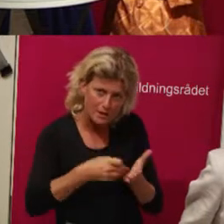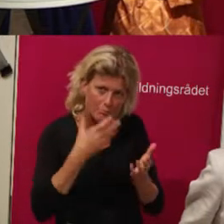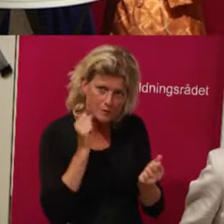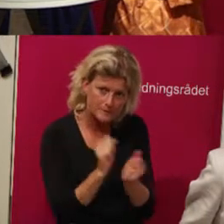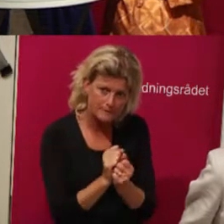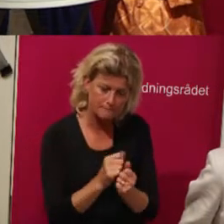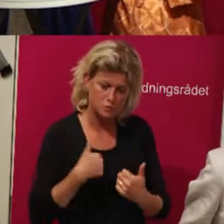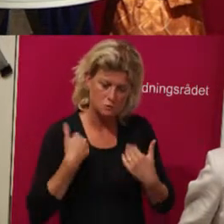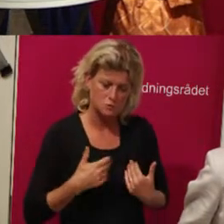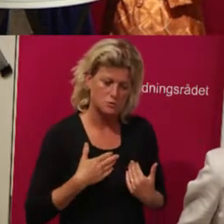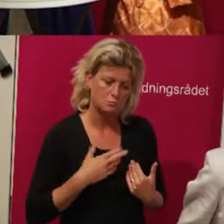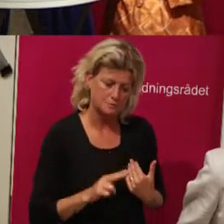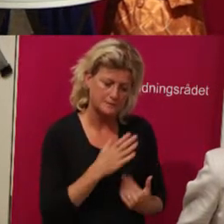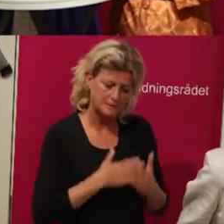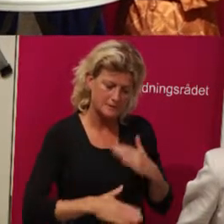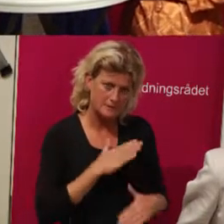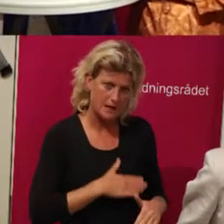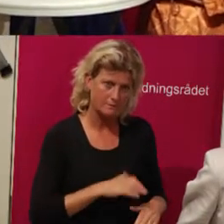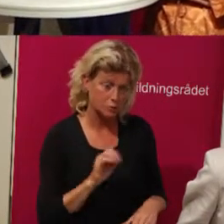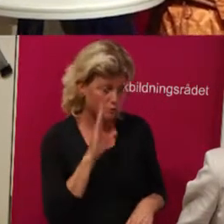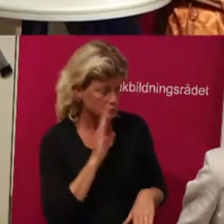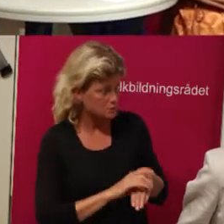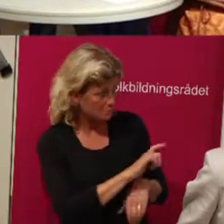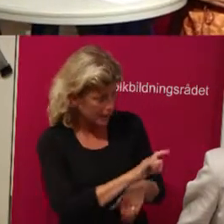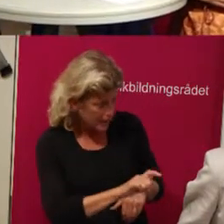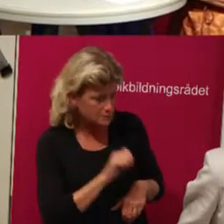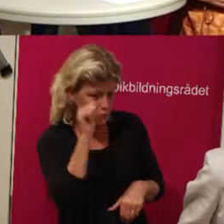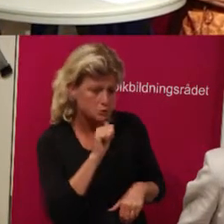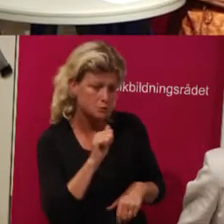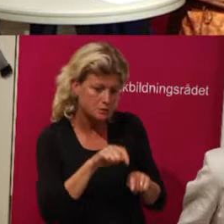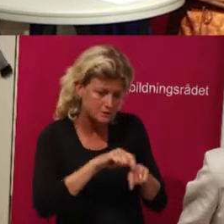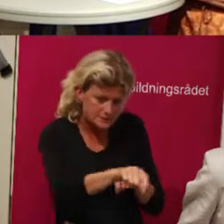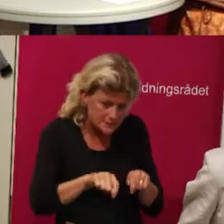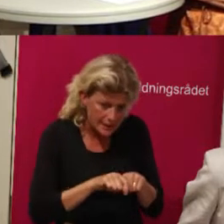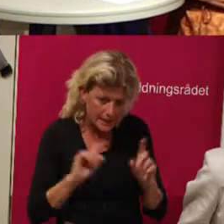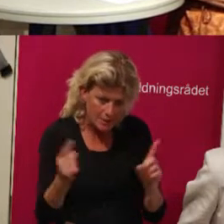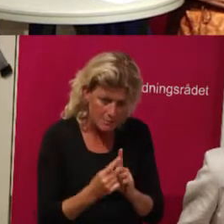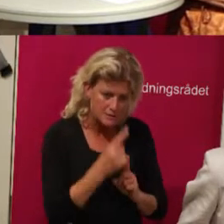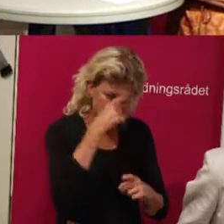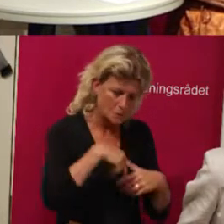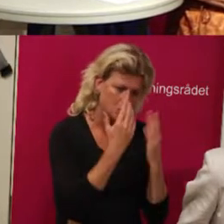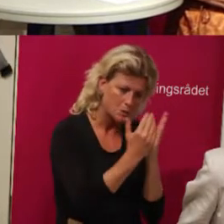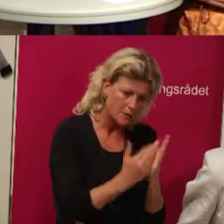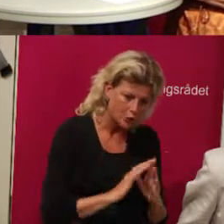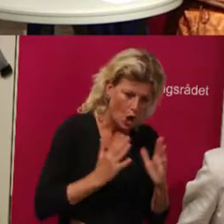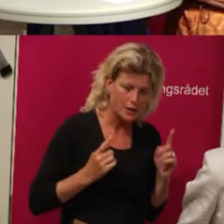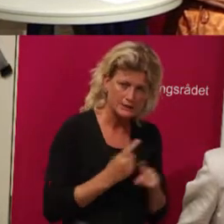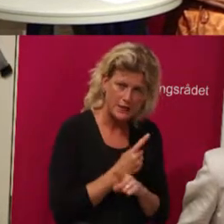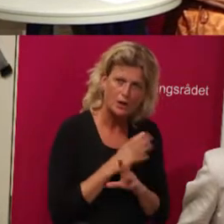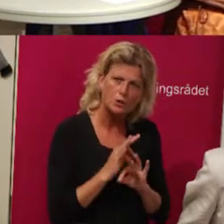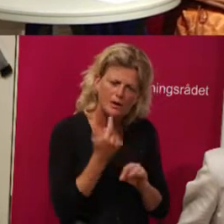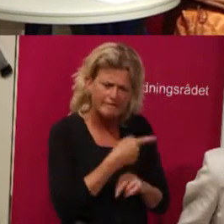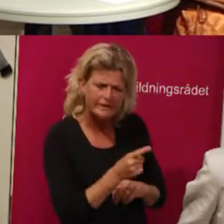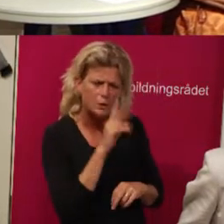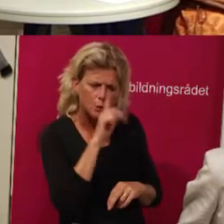väldigt intressant när det gäller det vi har fått reda på idag, att studiecirklarna minskar, kulturprogrammen ökar. Och hur ska ni utvärdera de